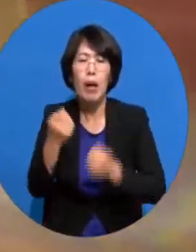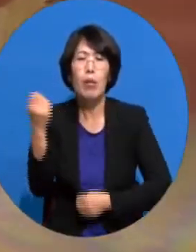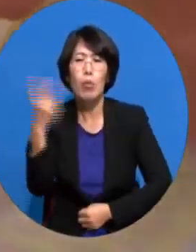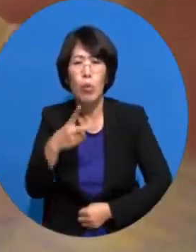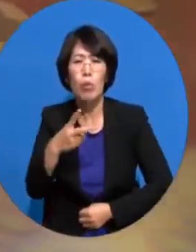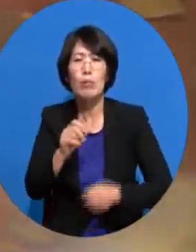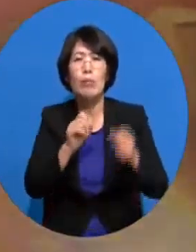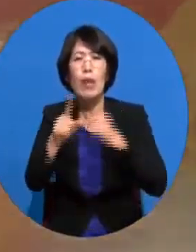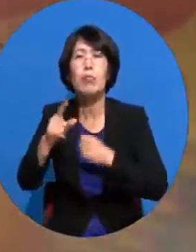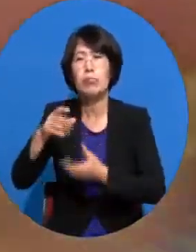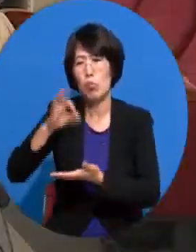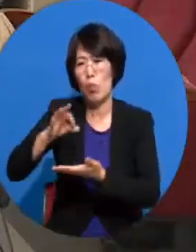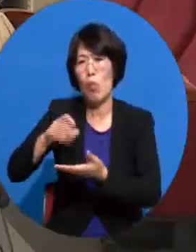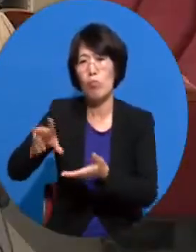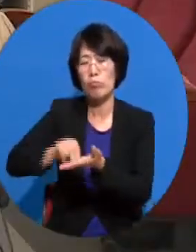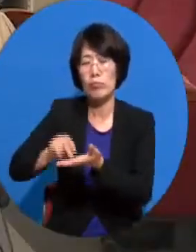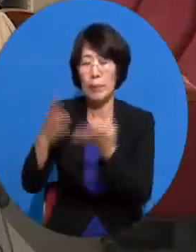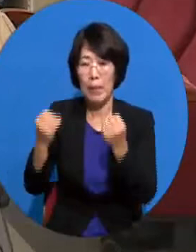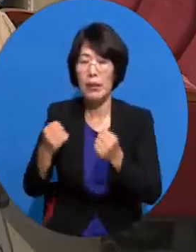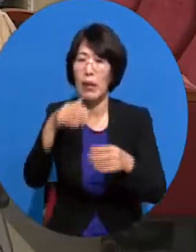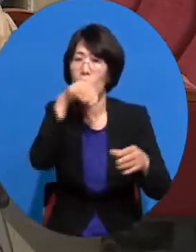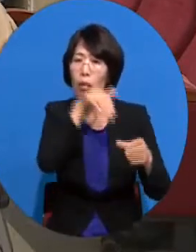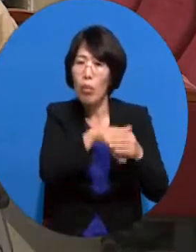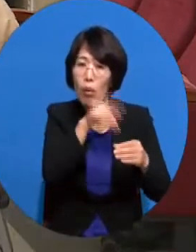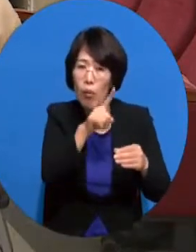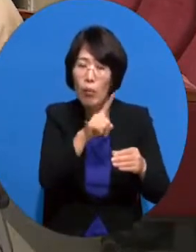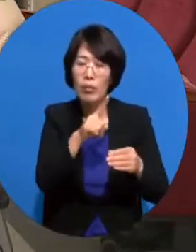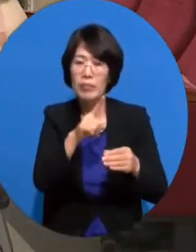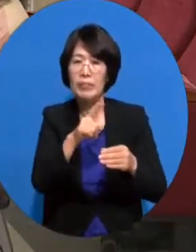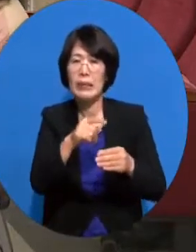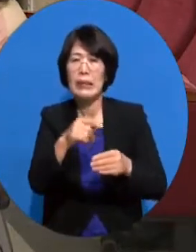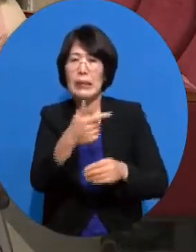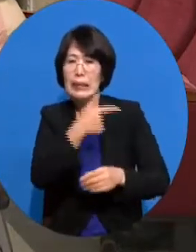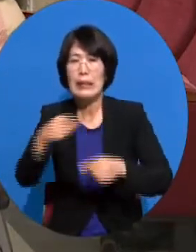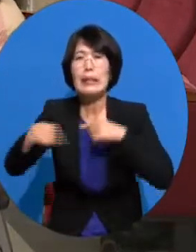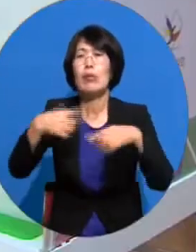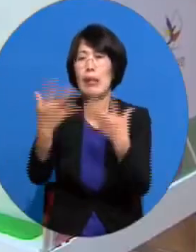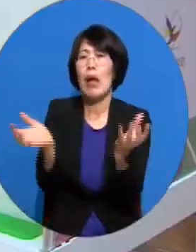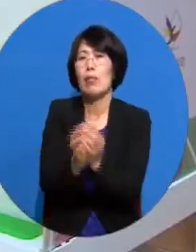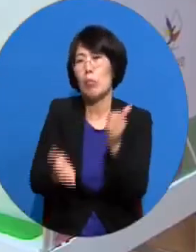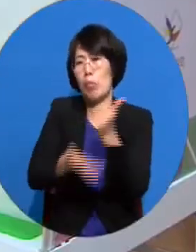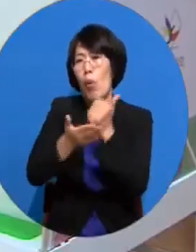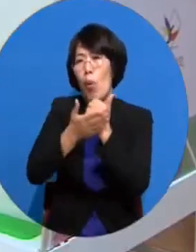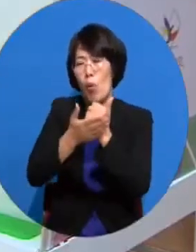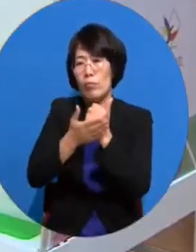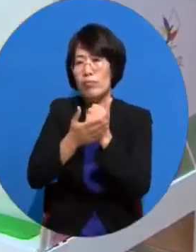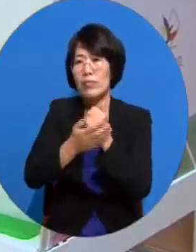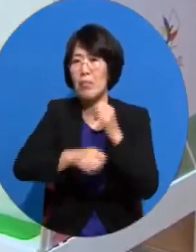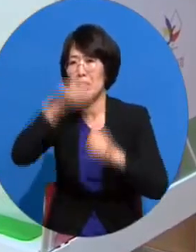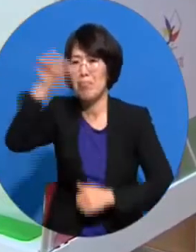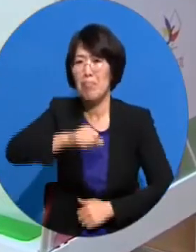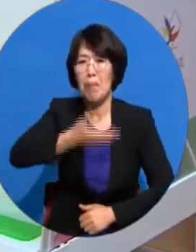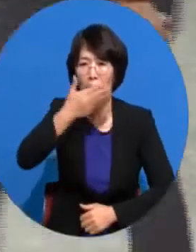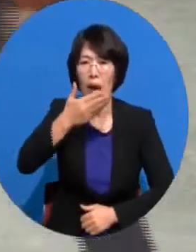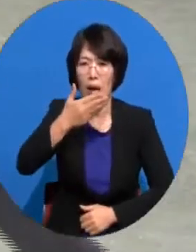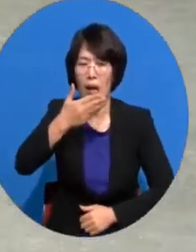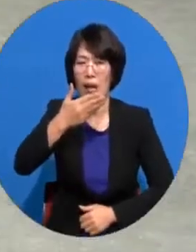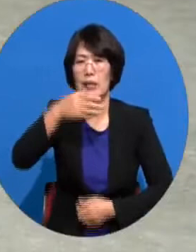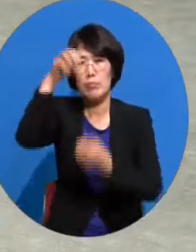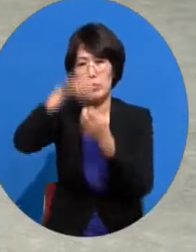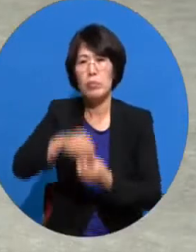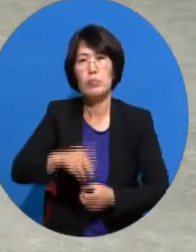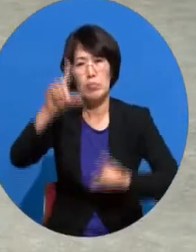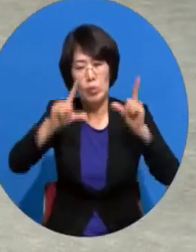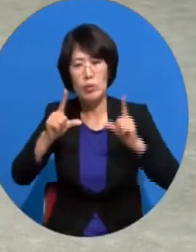대개 돈이 끼어 있습니다. 선거는 여전히 거대 정당의 공천이 좌우하는 수직적 구조에 머물러 있습니다.